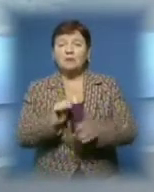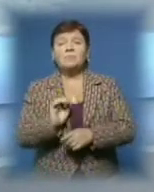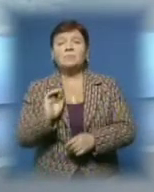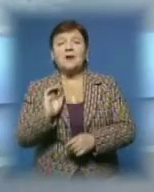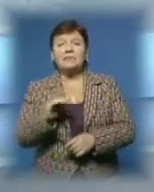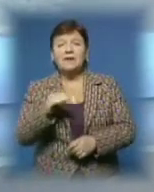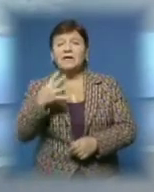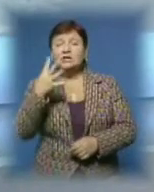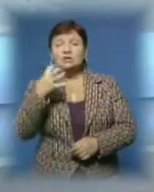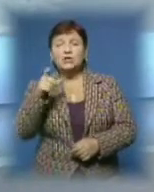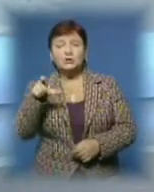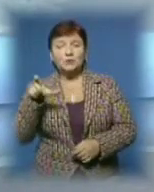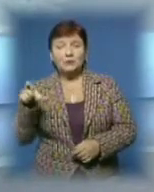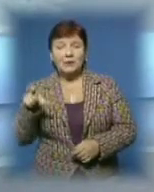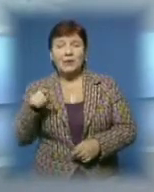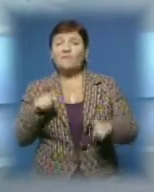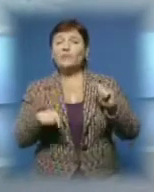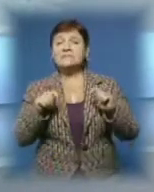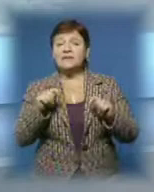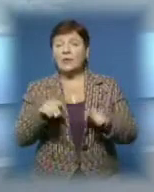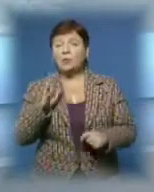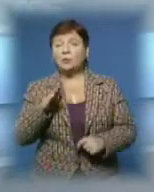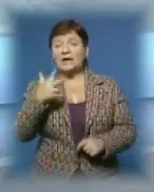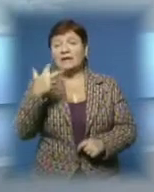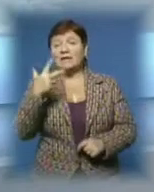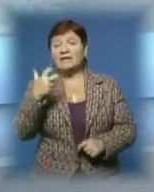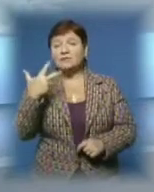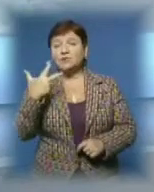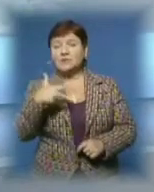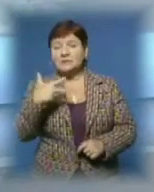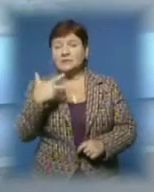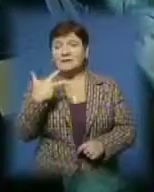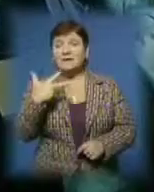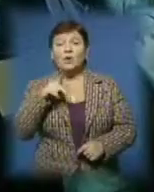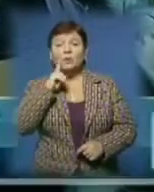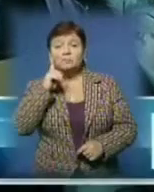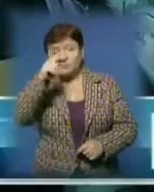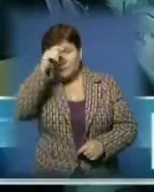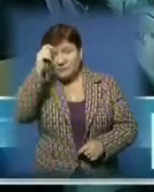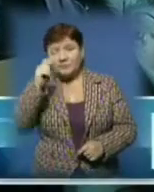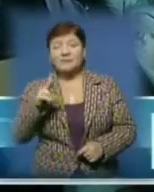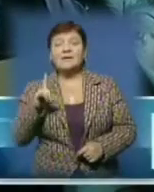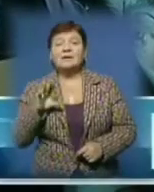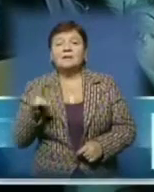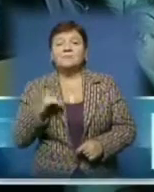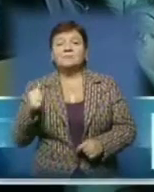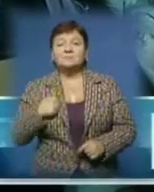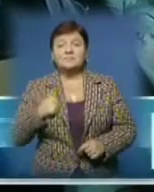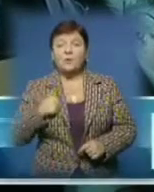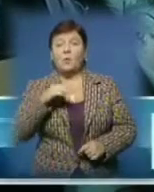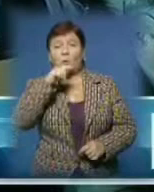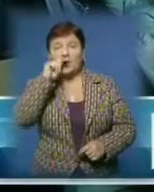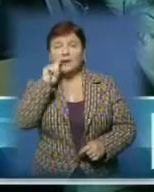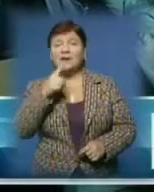майже 400 людей. Восени цей показник становитиме 330 юнаків. З них 120 осіб служитимуть у Збройних силах